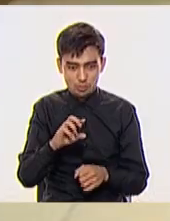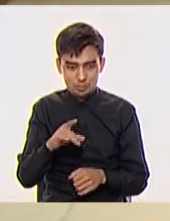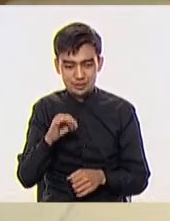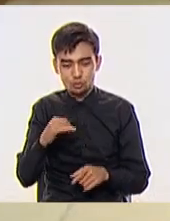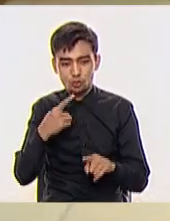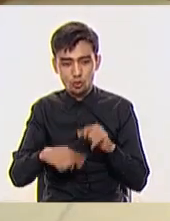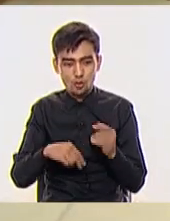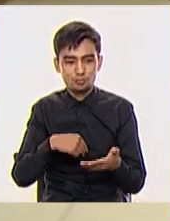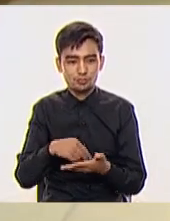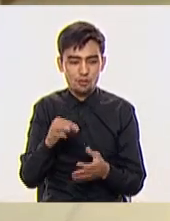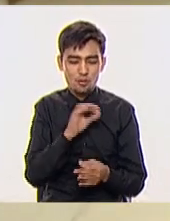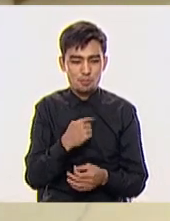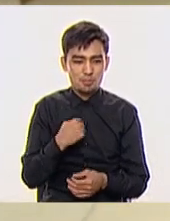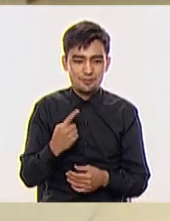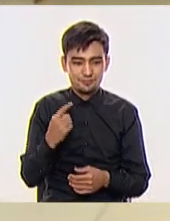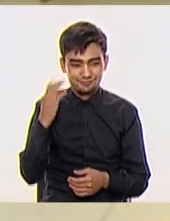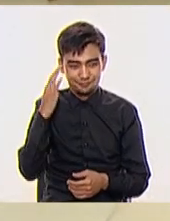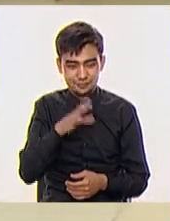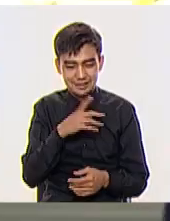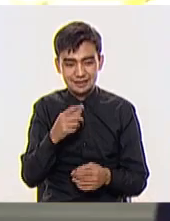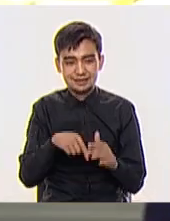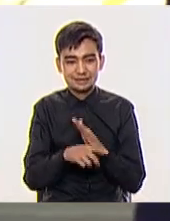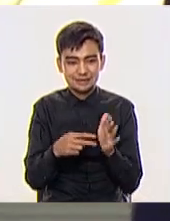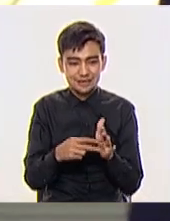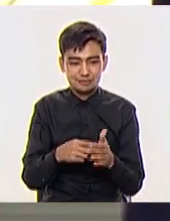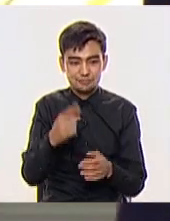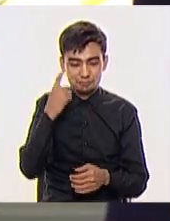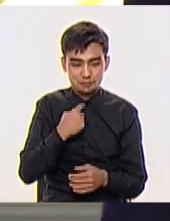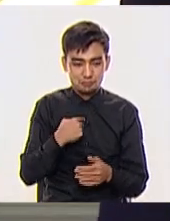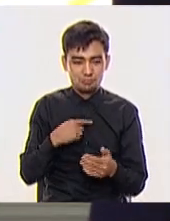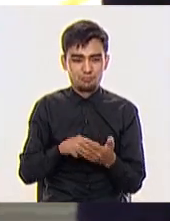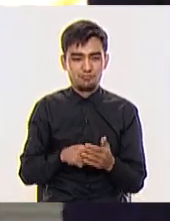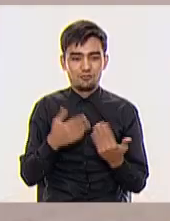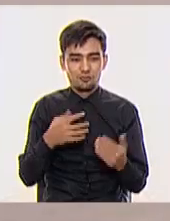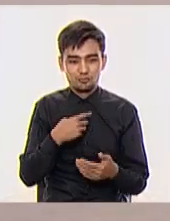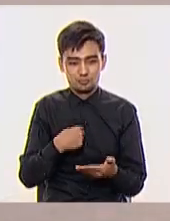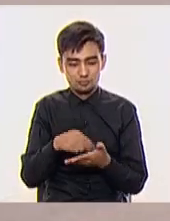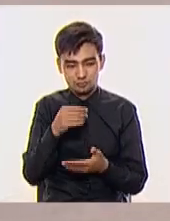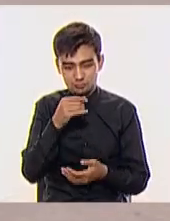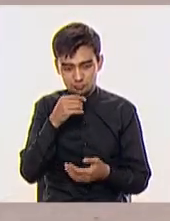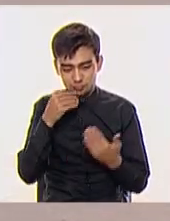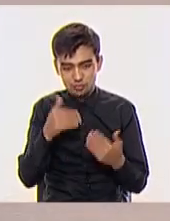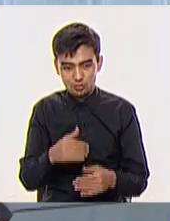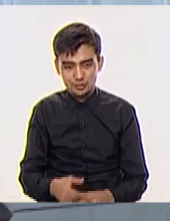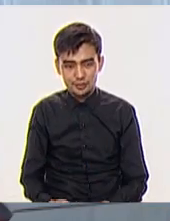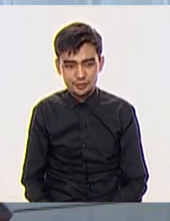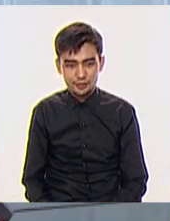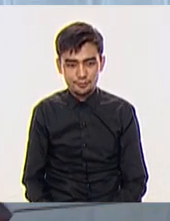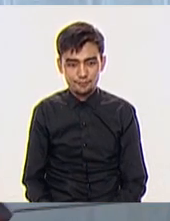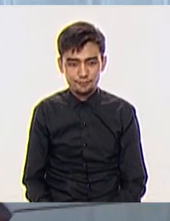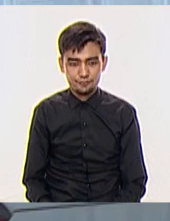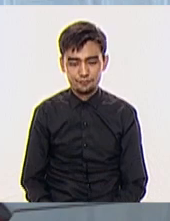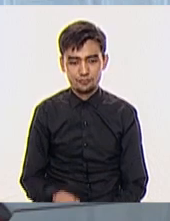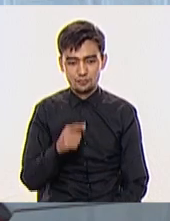басқа сатып алушылардан бұрын болайын деп баға айтылған сәтте түймені бас. Дейді, тіпті ғимаратты көрмей жатып сатып алған. Арзан кетті деп жатыр ғой